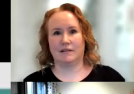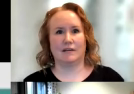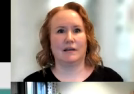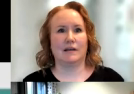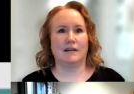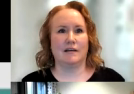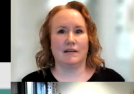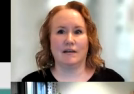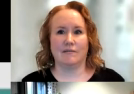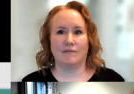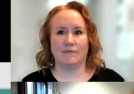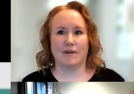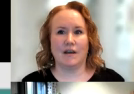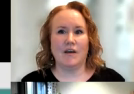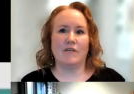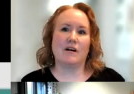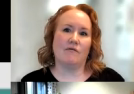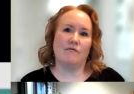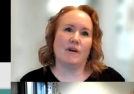i mai I år.